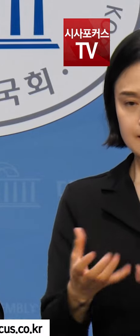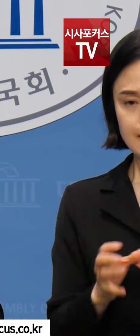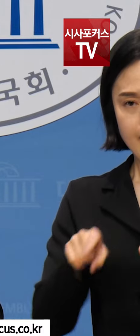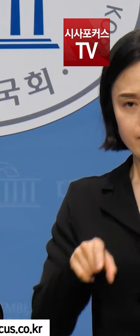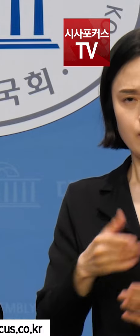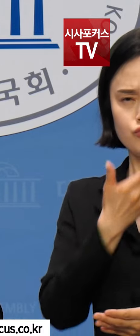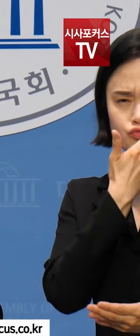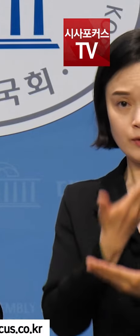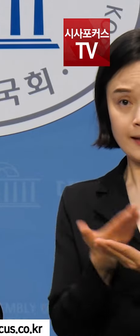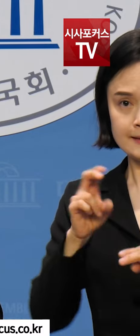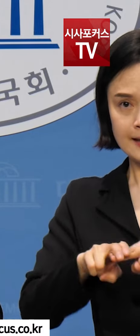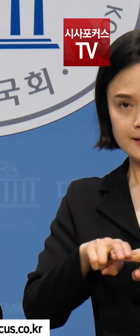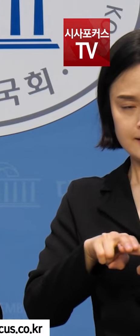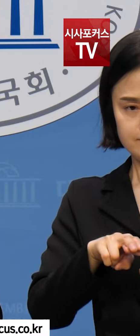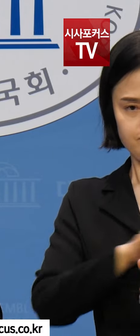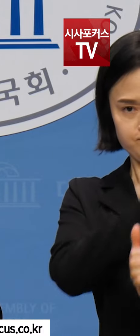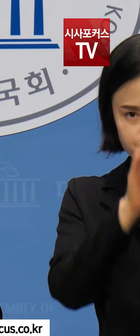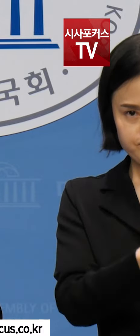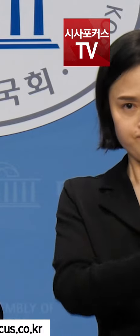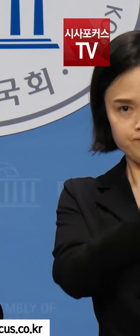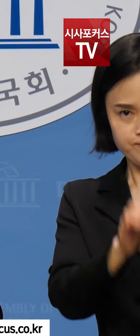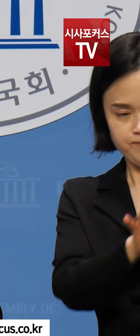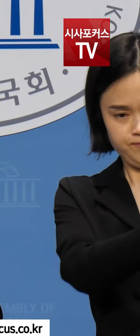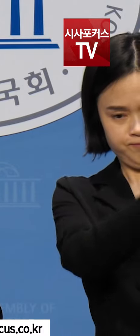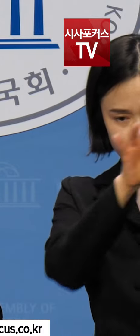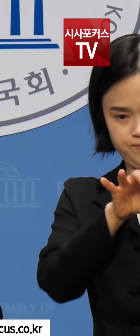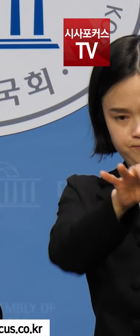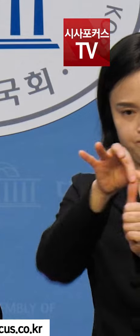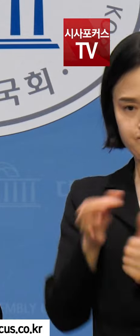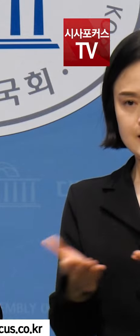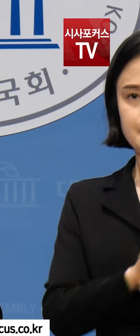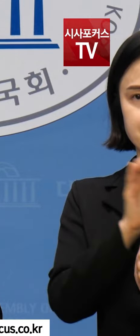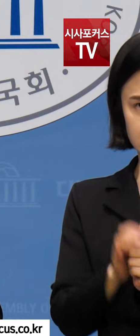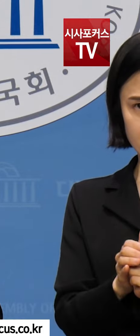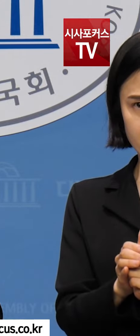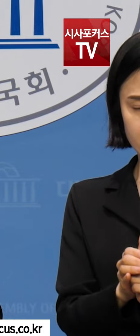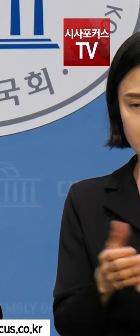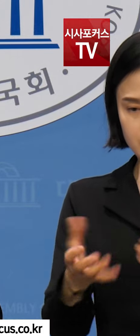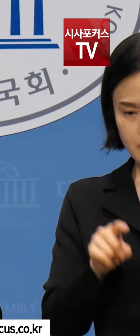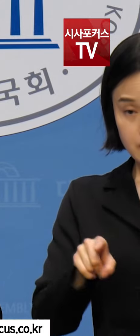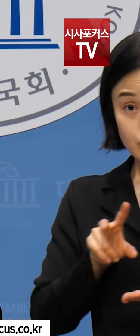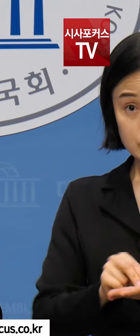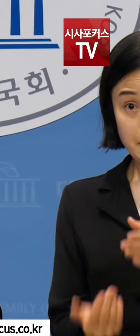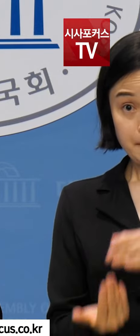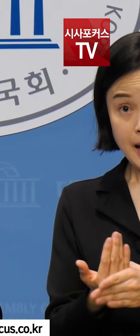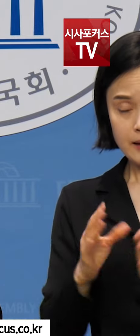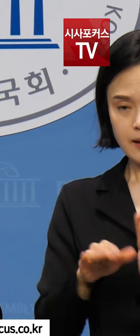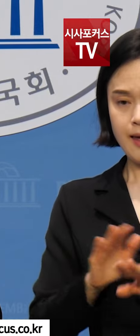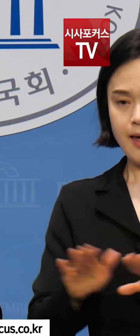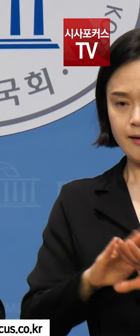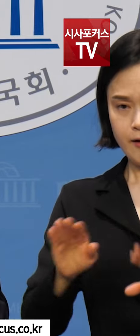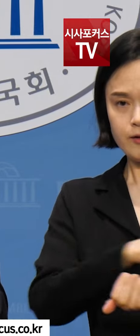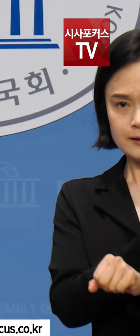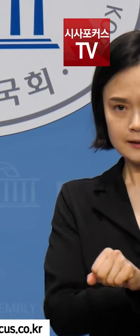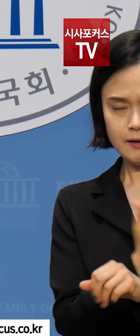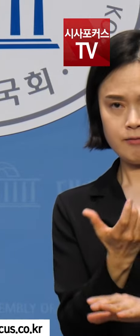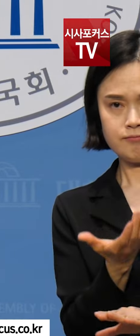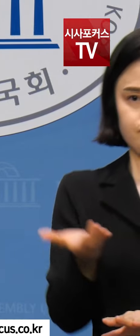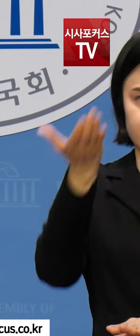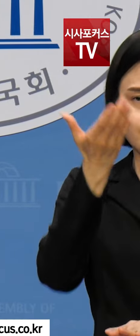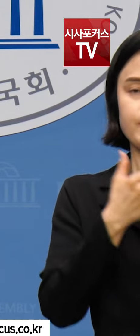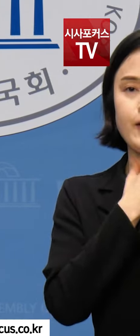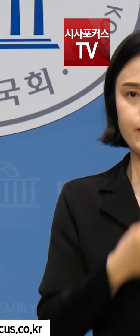당내 특별위원회 등에 전진 배치해서 당의 문제 해결 능력을 한껏 끌어올리겠습니다.